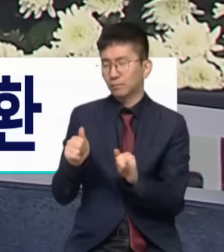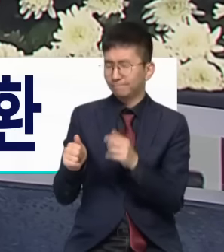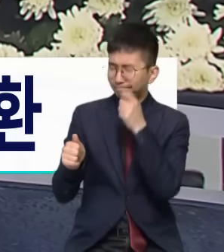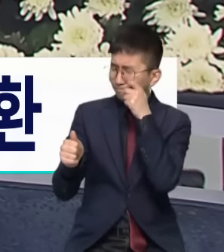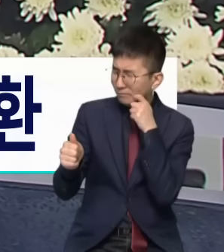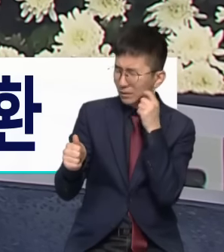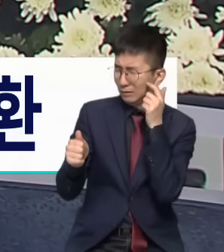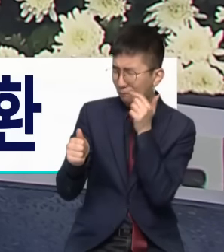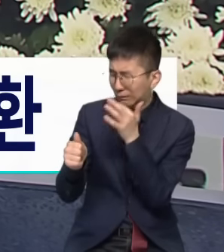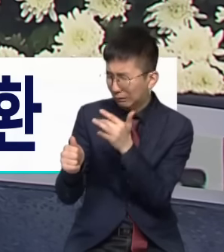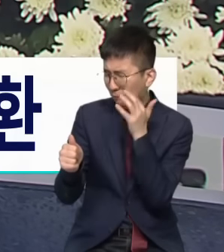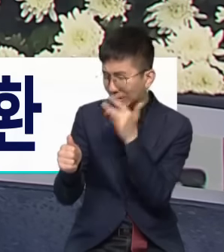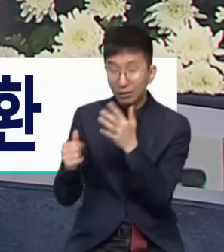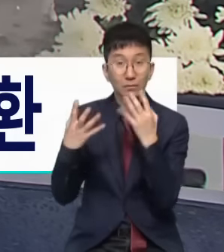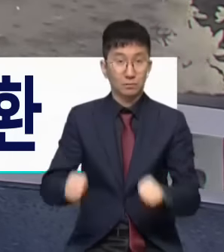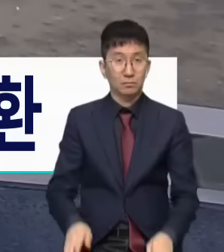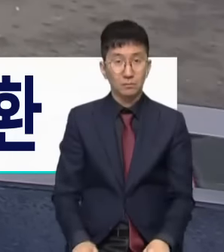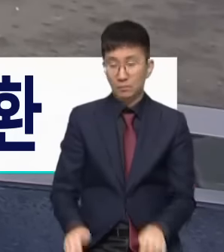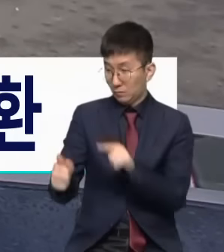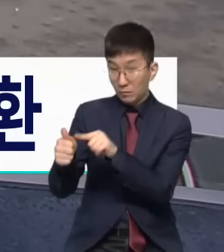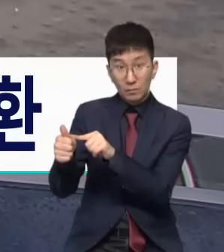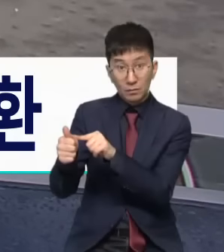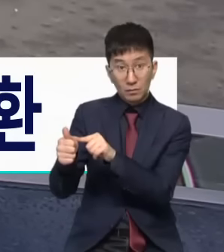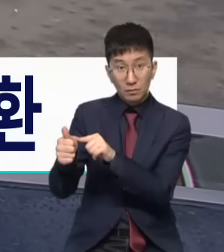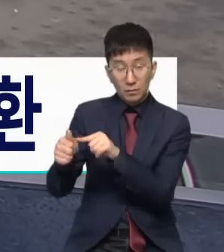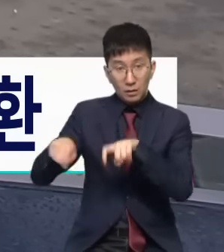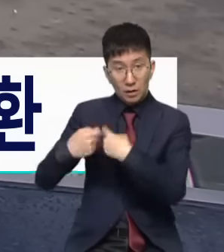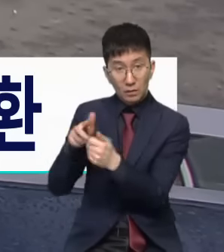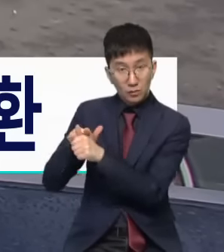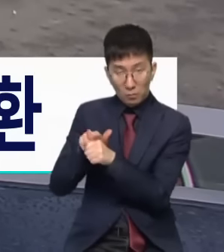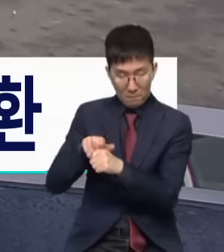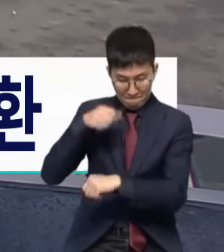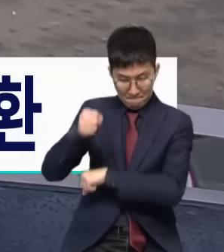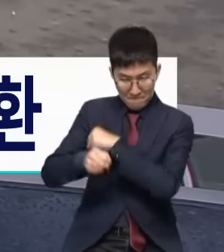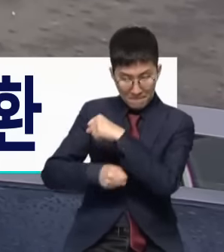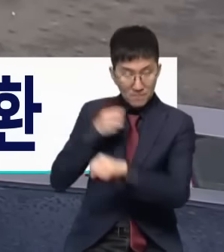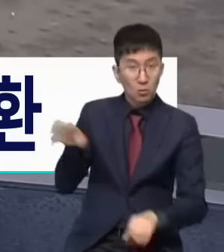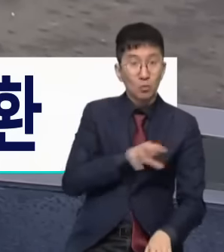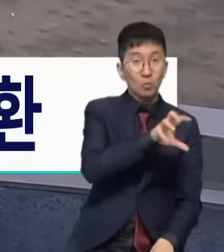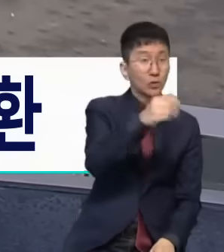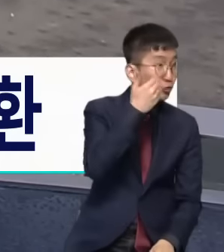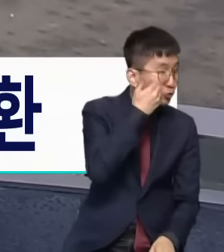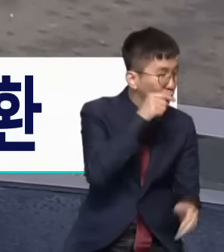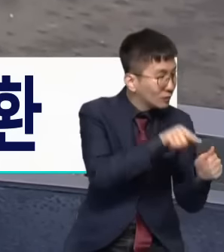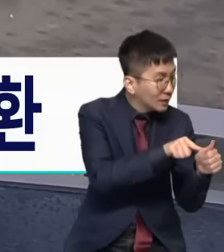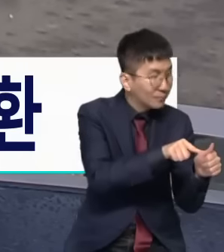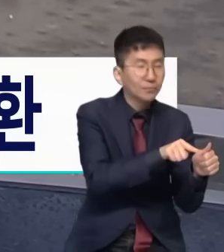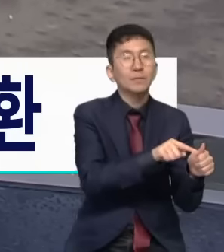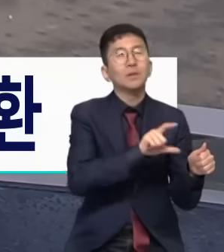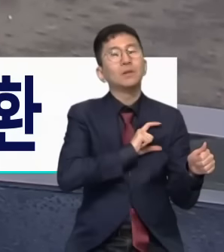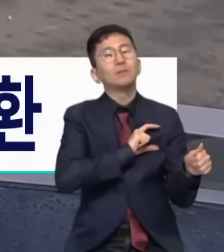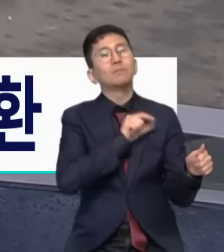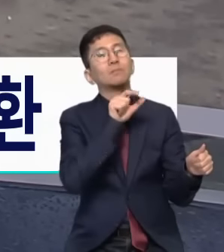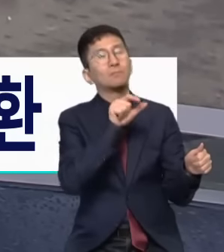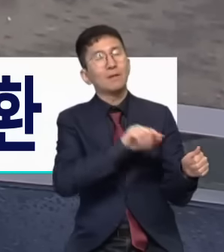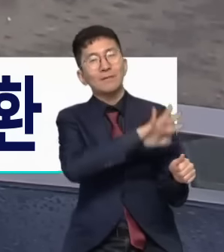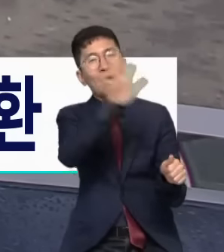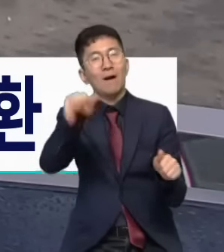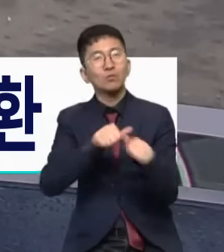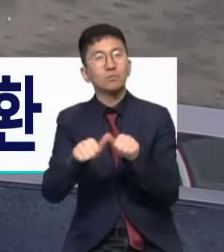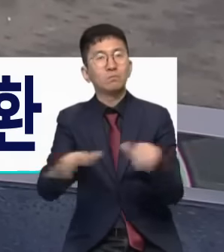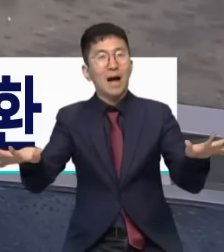숨진 공무원의 신상정보를 공개한 걸로 추정되는 사람의 신상정보가 알려지면서 또 다른 논란 일고